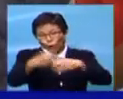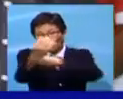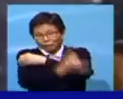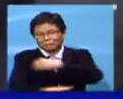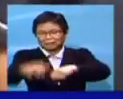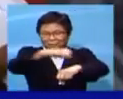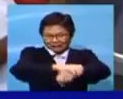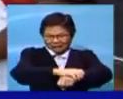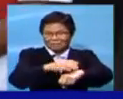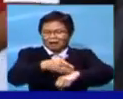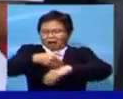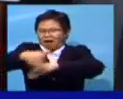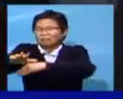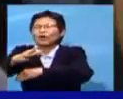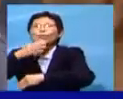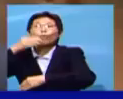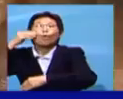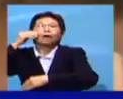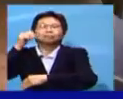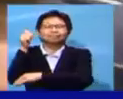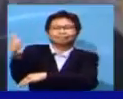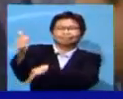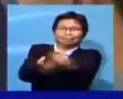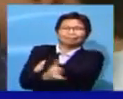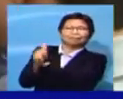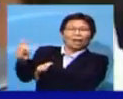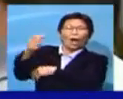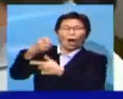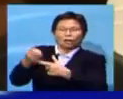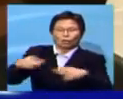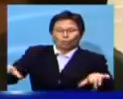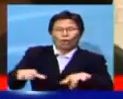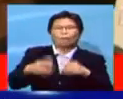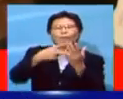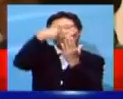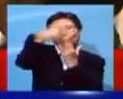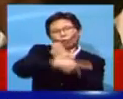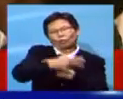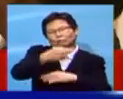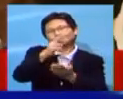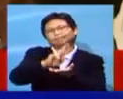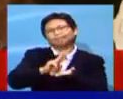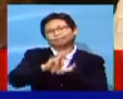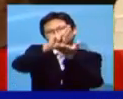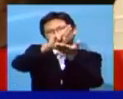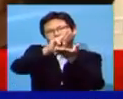yang ditahan akan dihantar pulang ke negara asal atau menjalani program